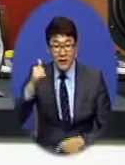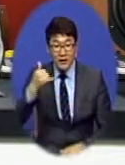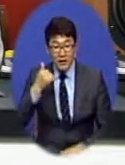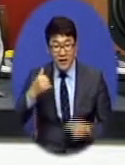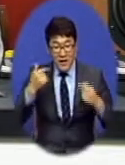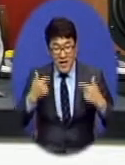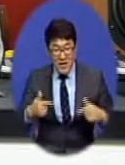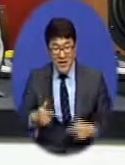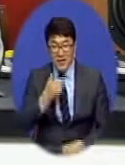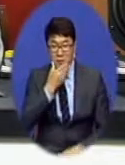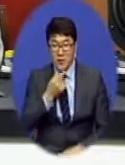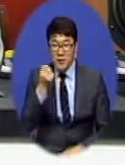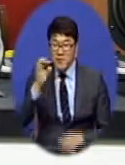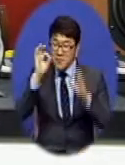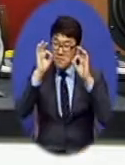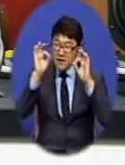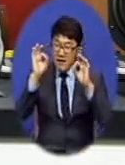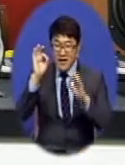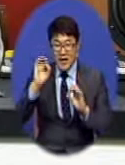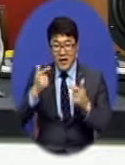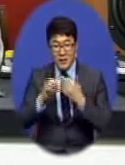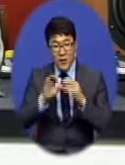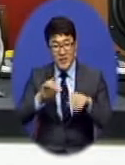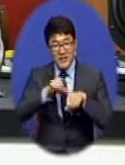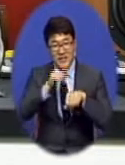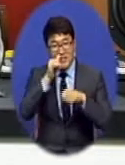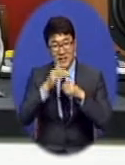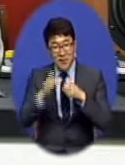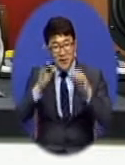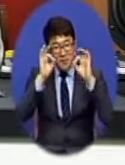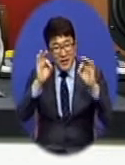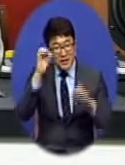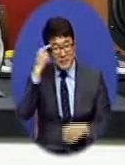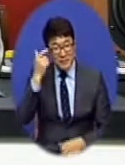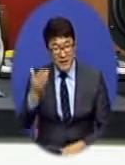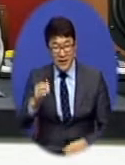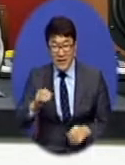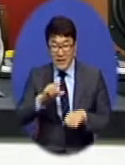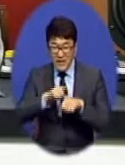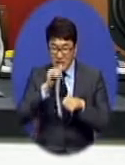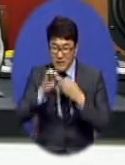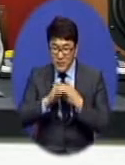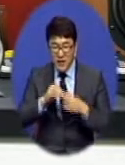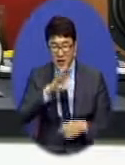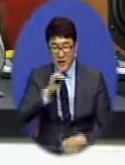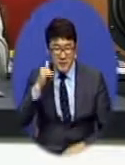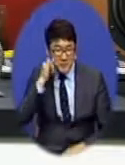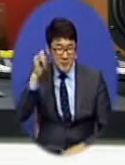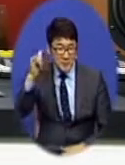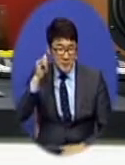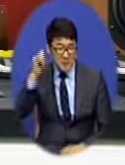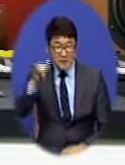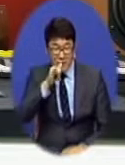TV 항상 그냥 이 시간대에 신청하시나요? 아니면 오늘 시간 내서 그냥 보시는 건가요? 아, 시간 되면 한 번씩 합니다. 한 번씩